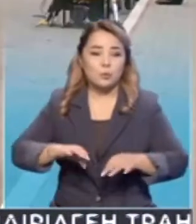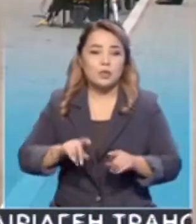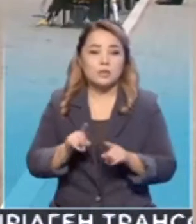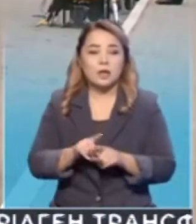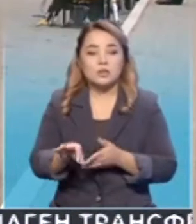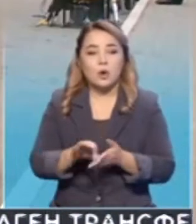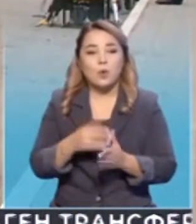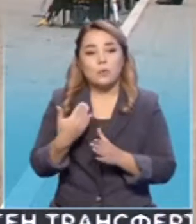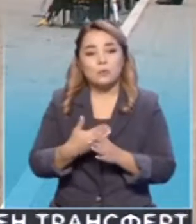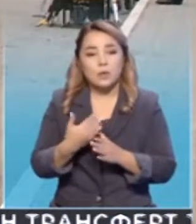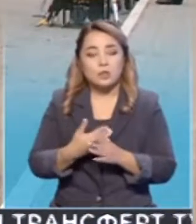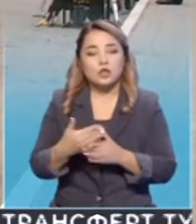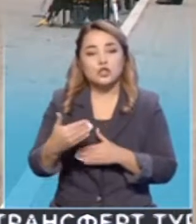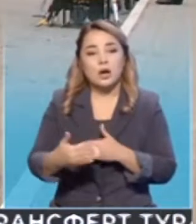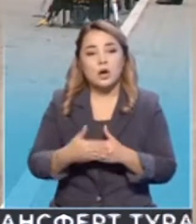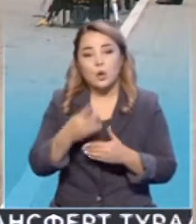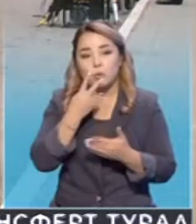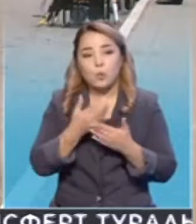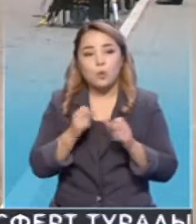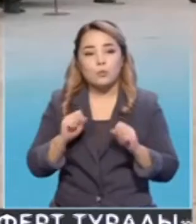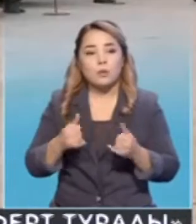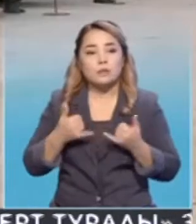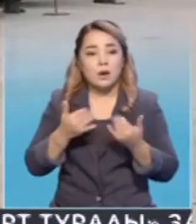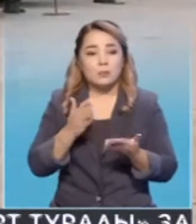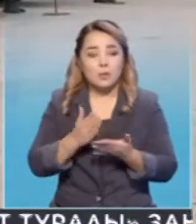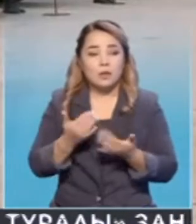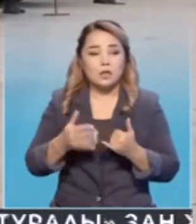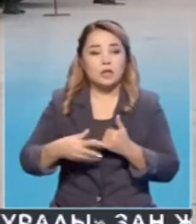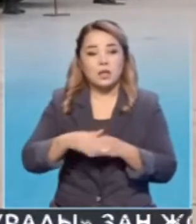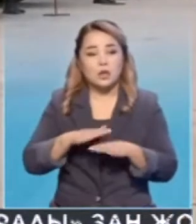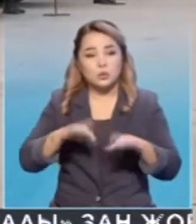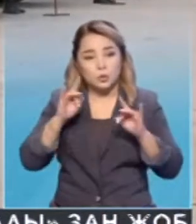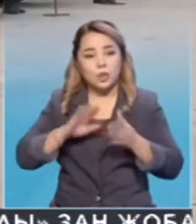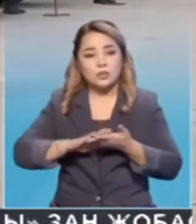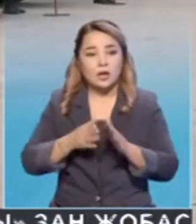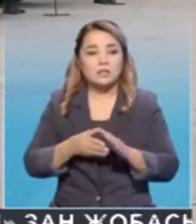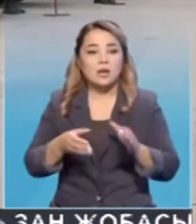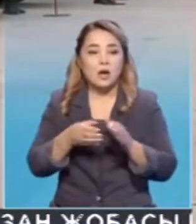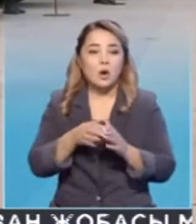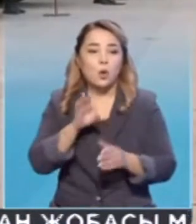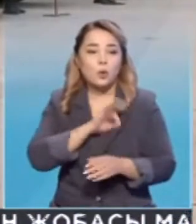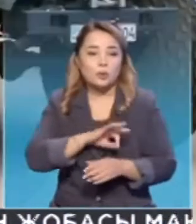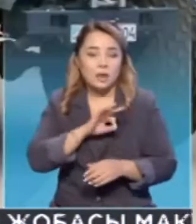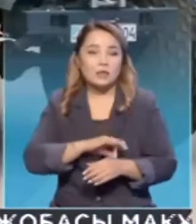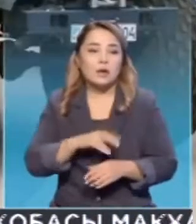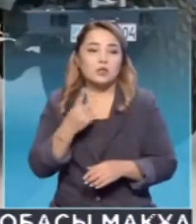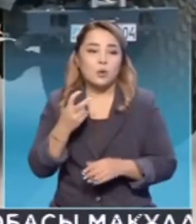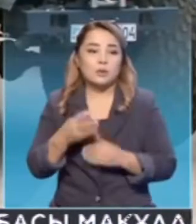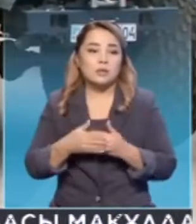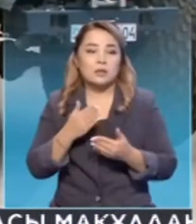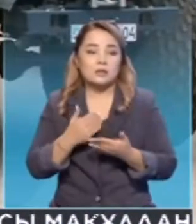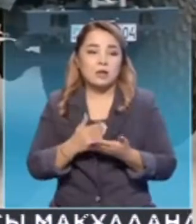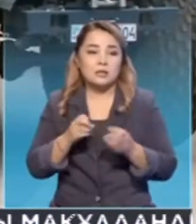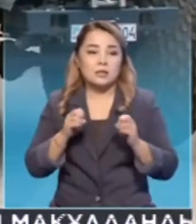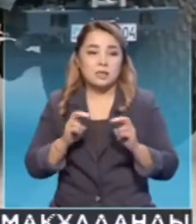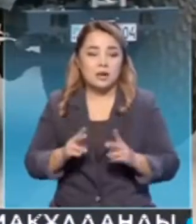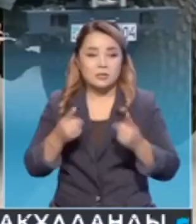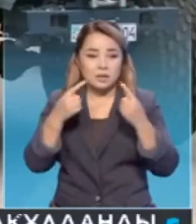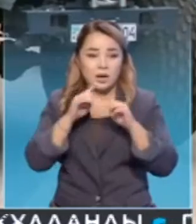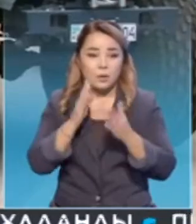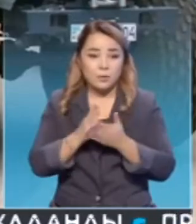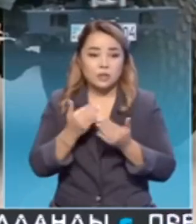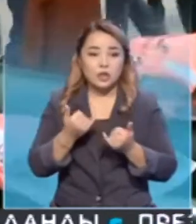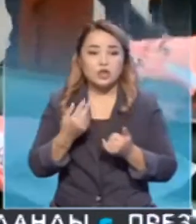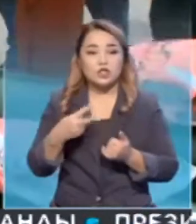жедел жәрдем көліктерін жақыннан көруге мүмкіндік алды. Жалпы өңірде төтенше жағдайлар кезінде қолданылатын 200-дей арнайы техника бар, былтыр